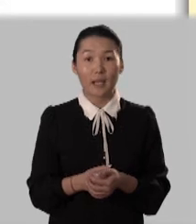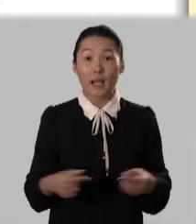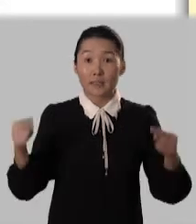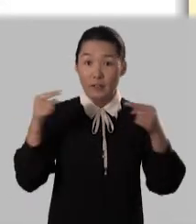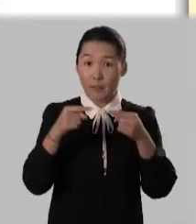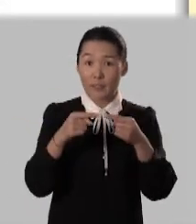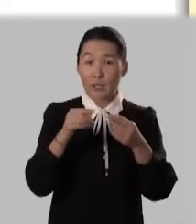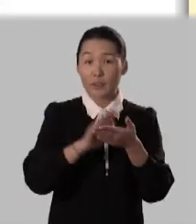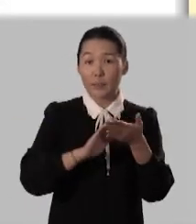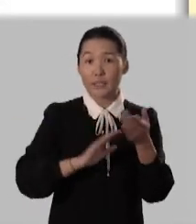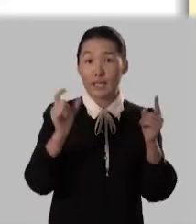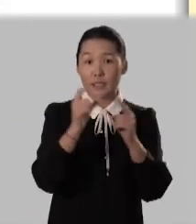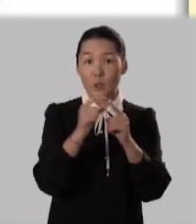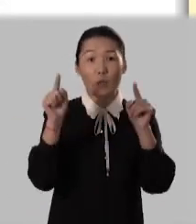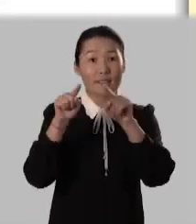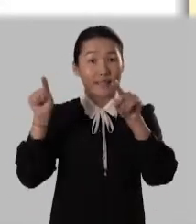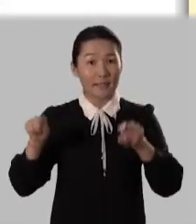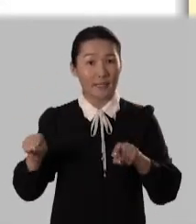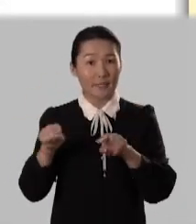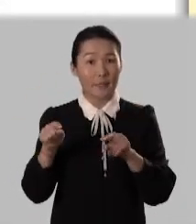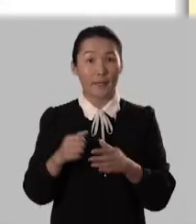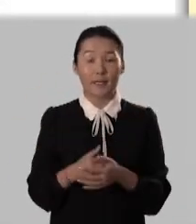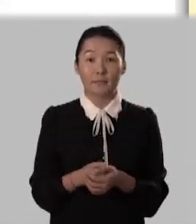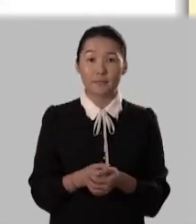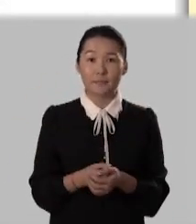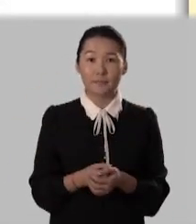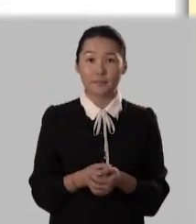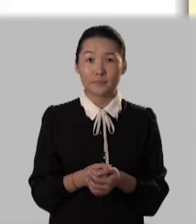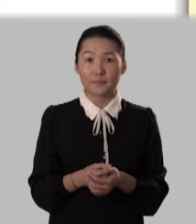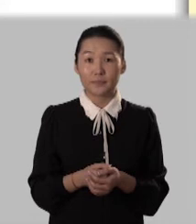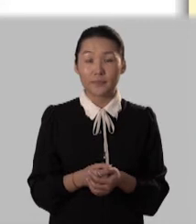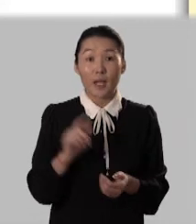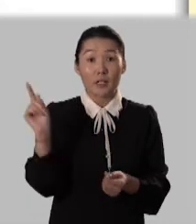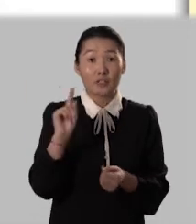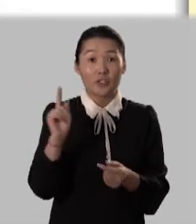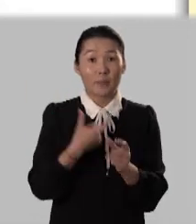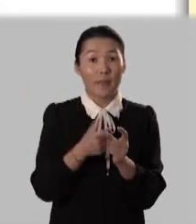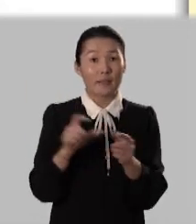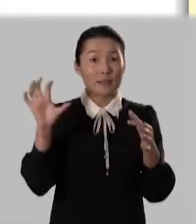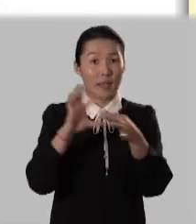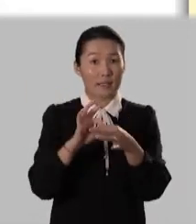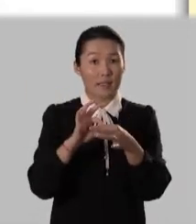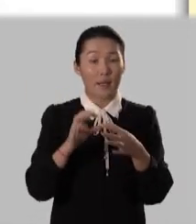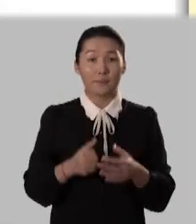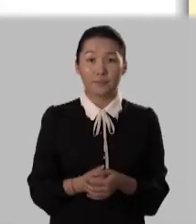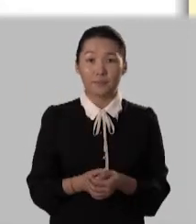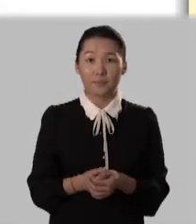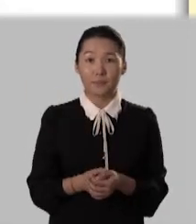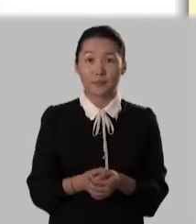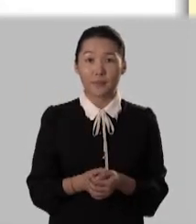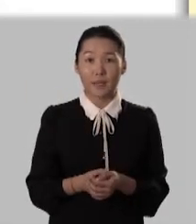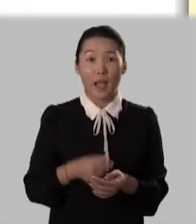написание слов с транскрипцией с чем это связано в